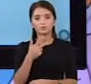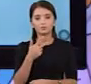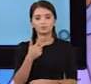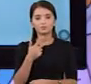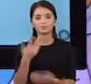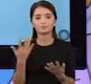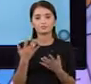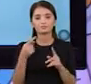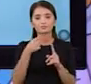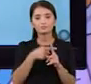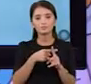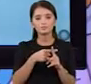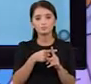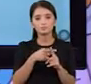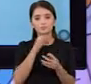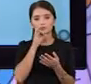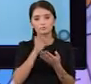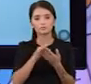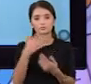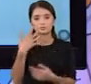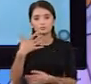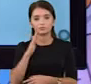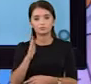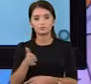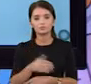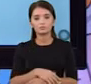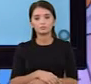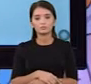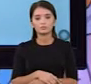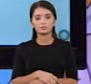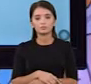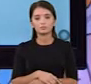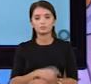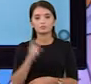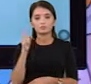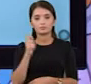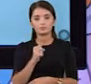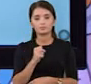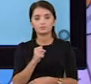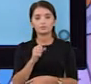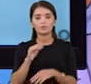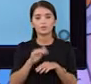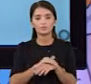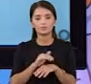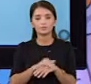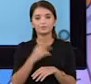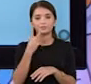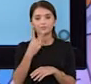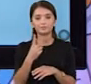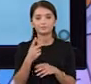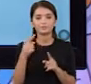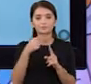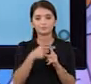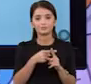soniga qaysi sonni qo'shganingizda natija 5 ga teng bo'ladi? Ha. Barakalla. 2